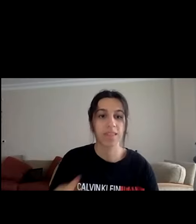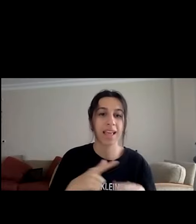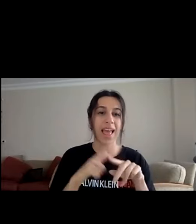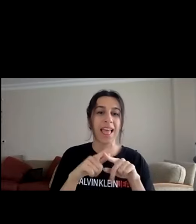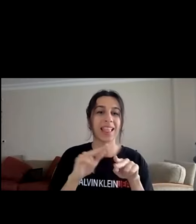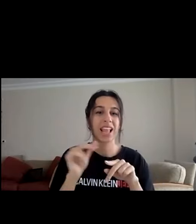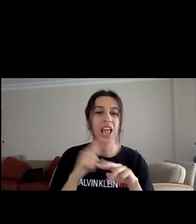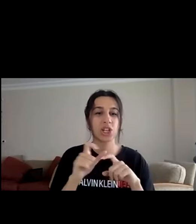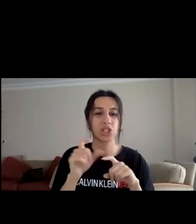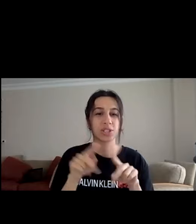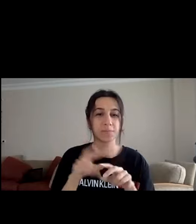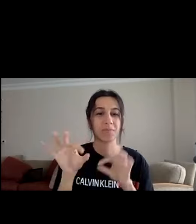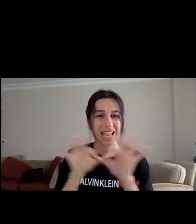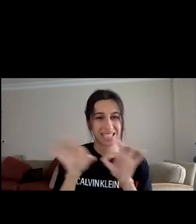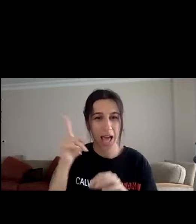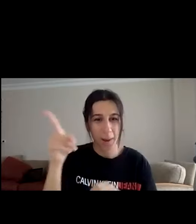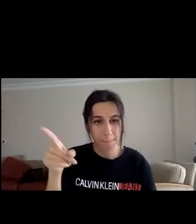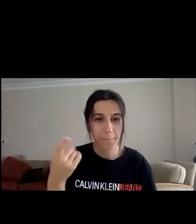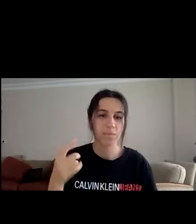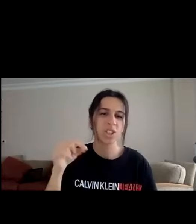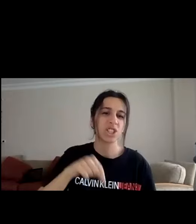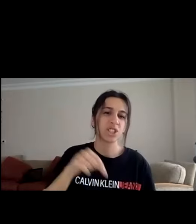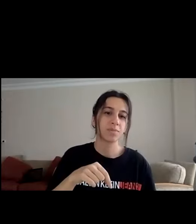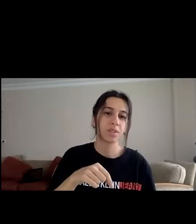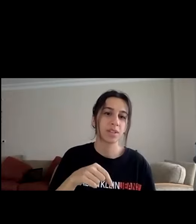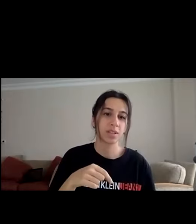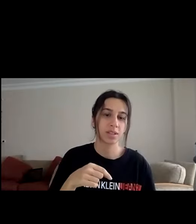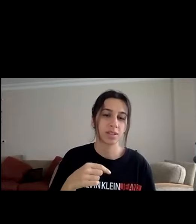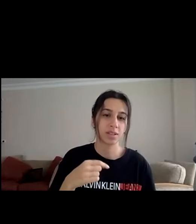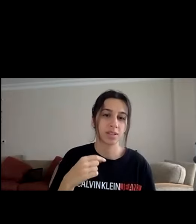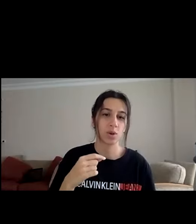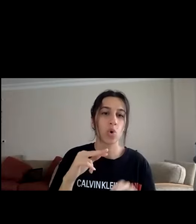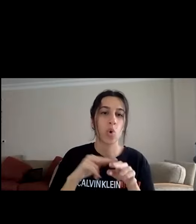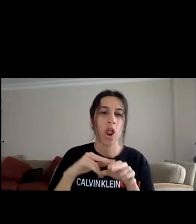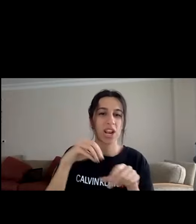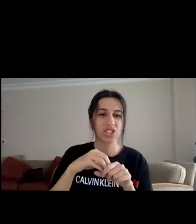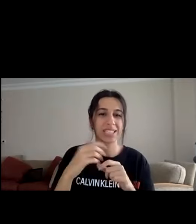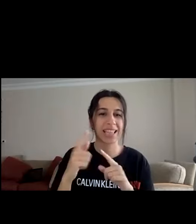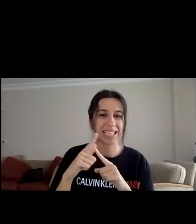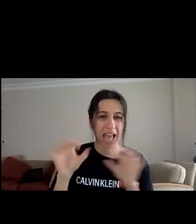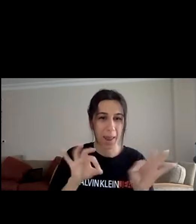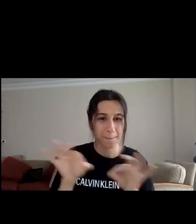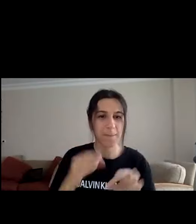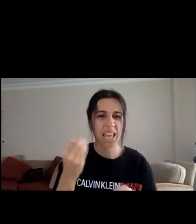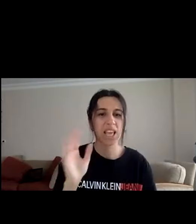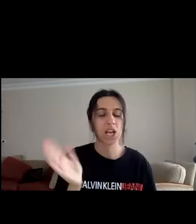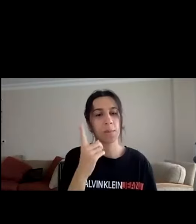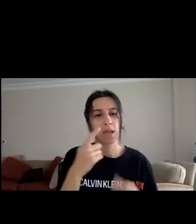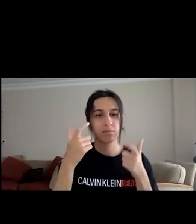hatta kullanıcı deneyimi tasarımı. Bugün artık User Experience Design, kullanıcı deneyimi tasarımı diye geçen bir alan